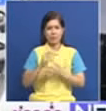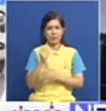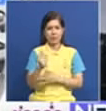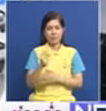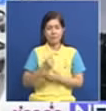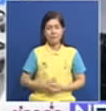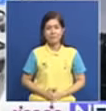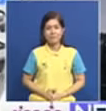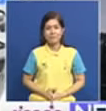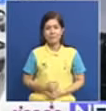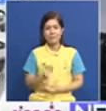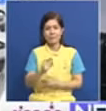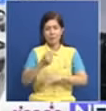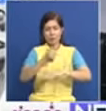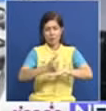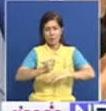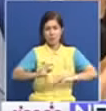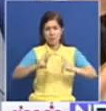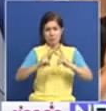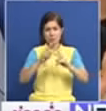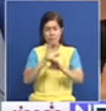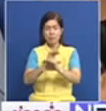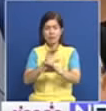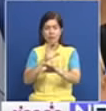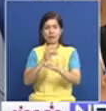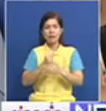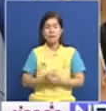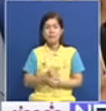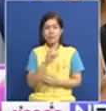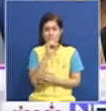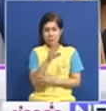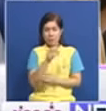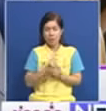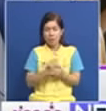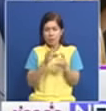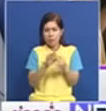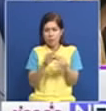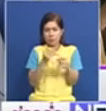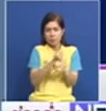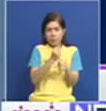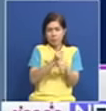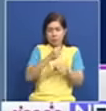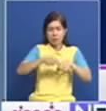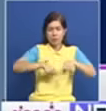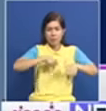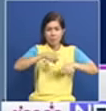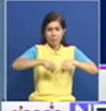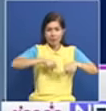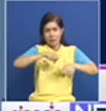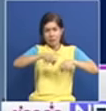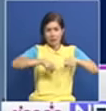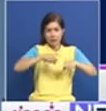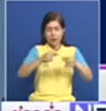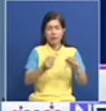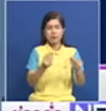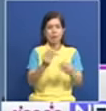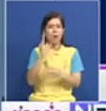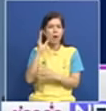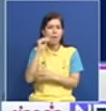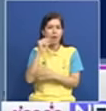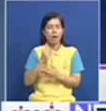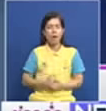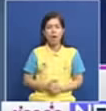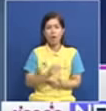พลเอกอนุพงษ์เผ่าจินดารัฐมนตรีว่าการกระทรวงมหาดไทยได้กล่าวถึงการซ้อมปั่นจักรยานกิจกรรมปั่นเพื่อพ่อ Bike for Dad